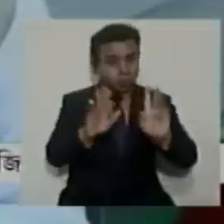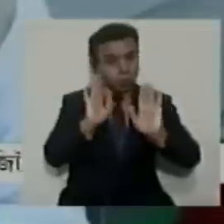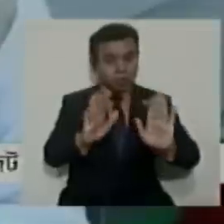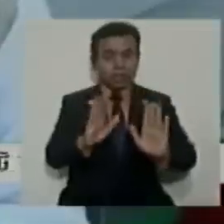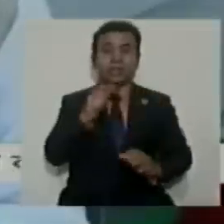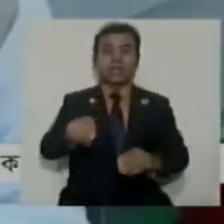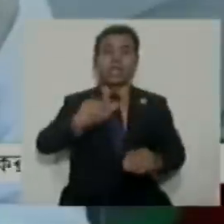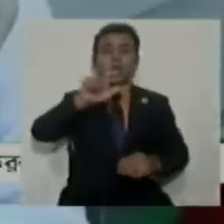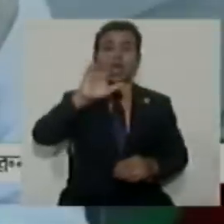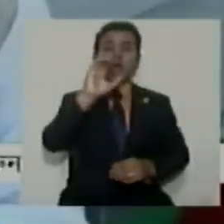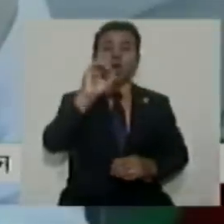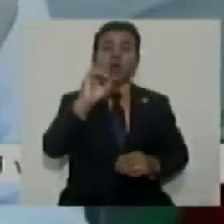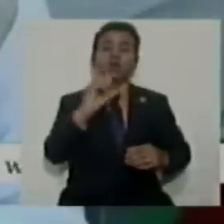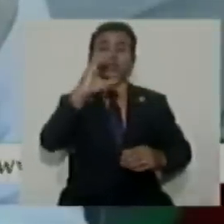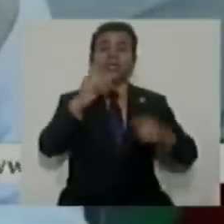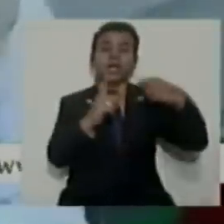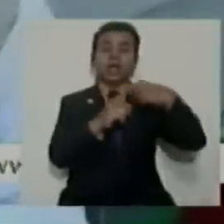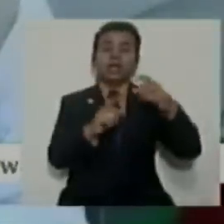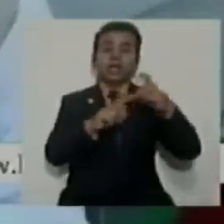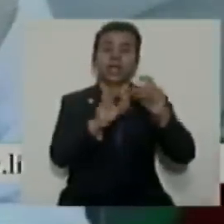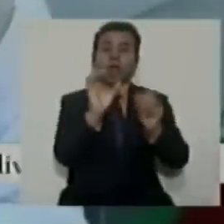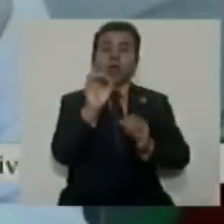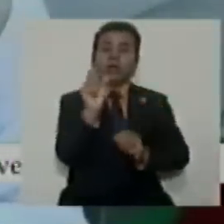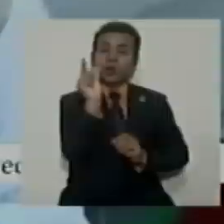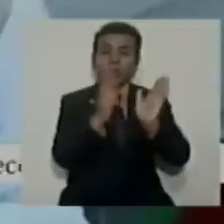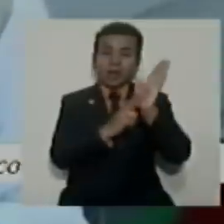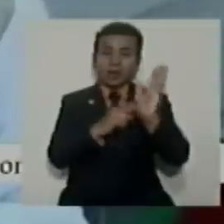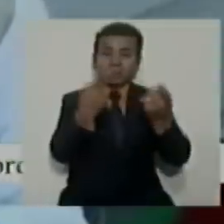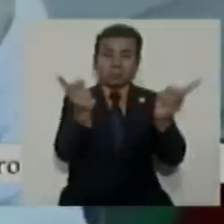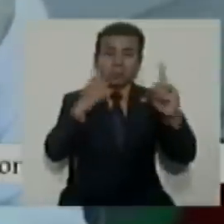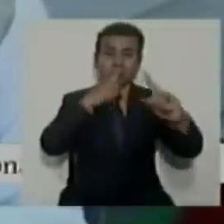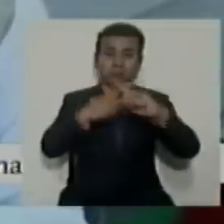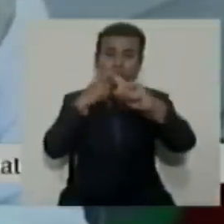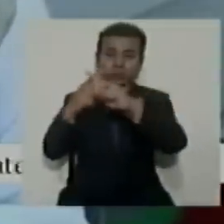দোকানে ঘোরাফেরা করে আক্রমণ বৃদ্ধি করা হচ্ছে।